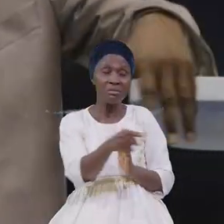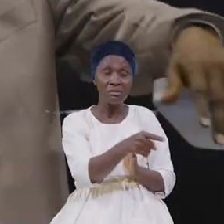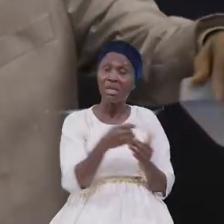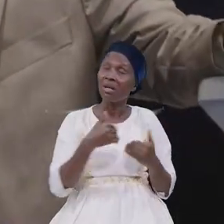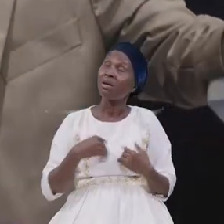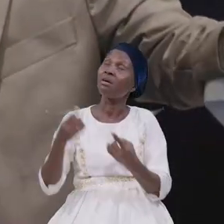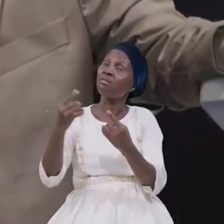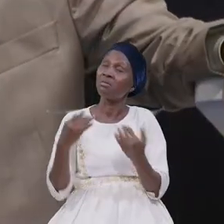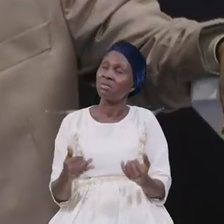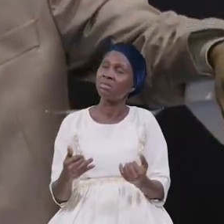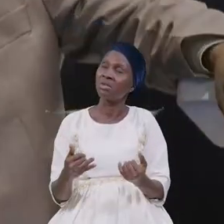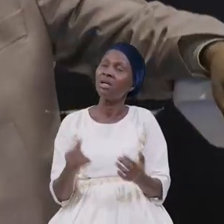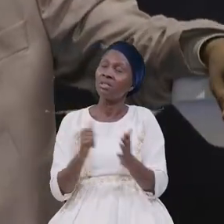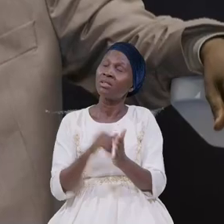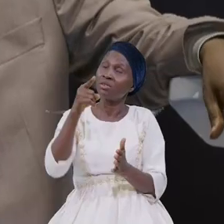venus pour que